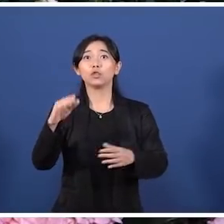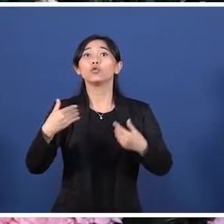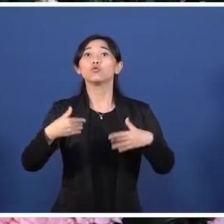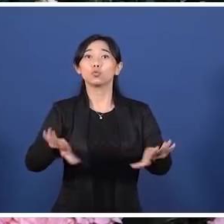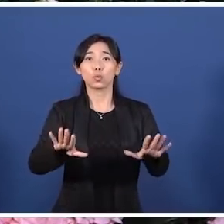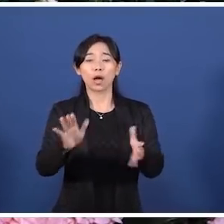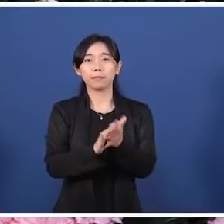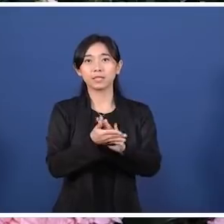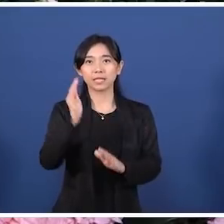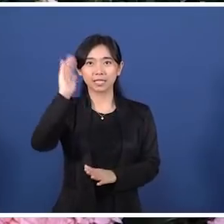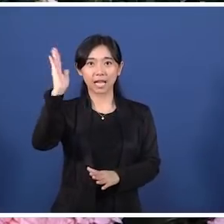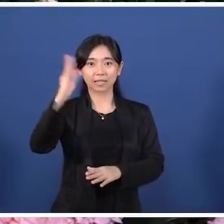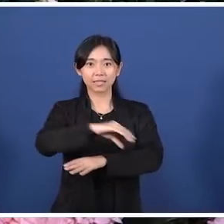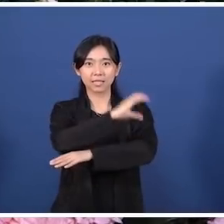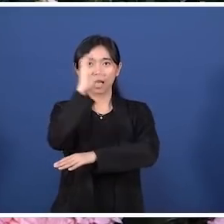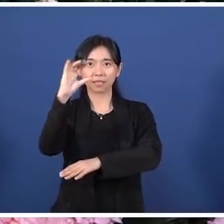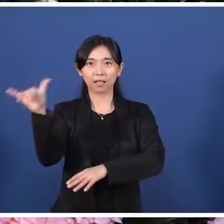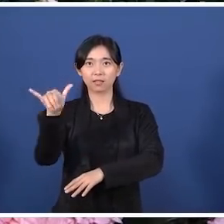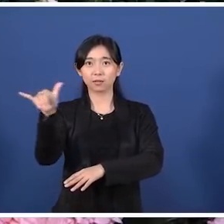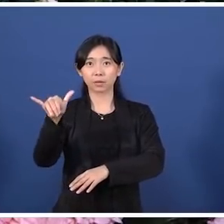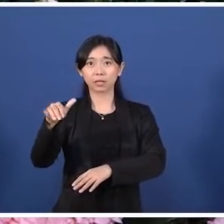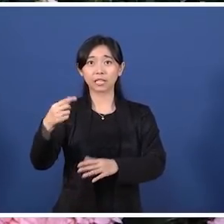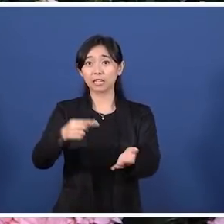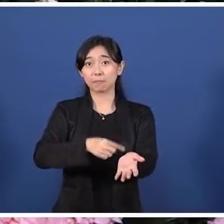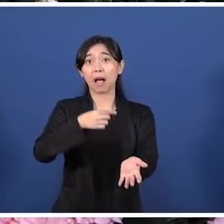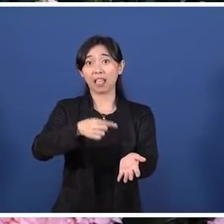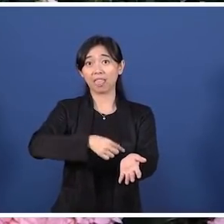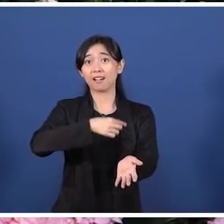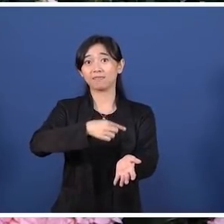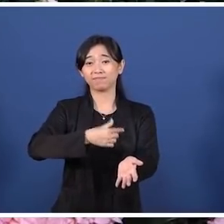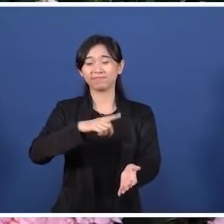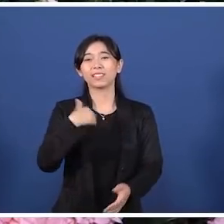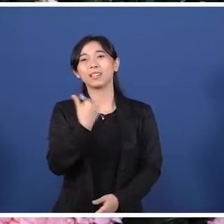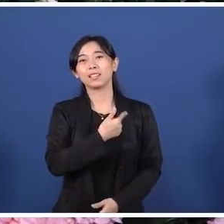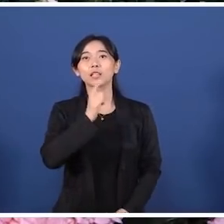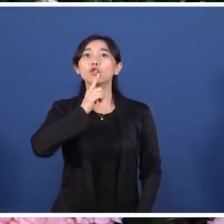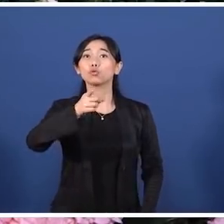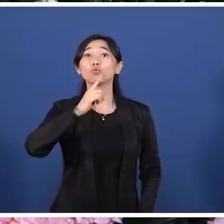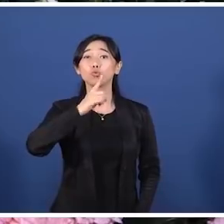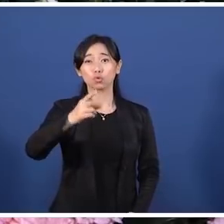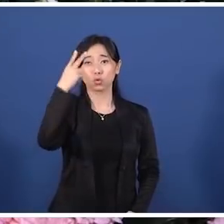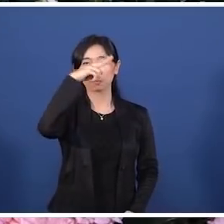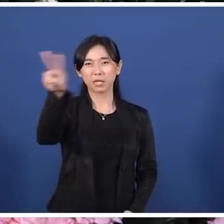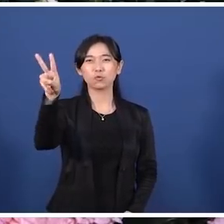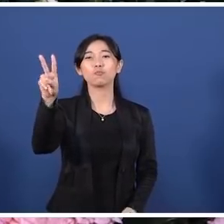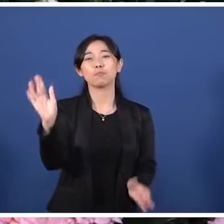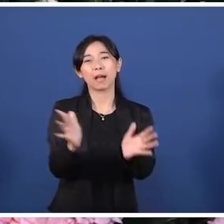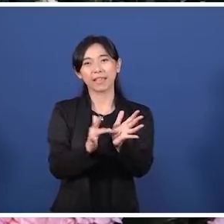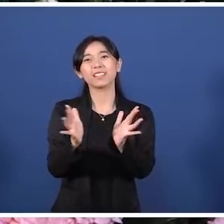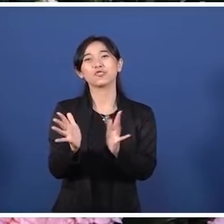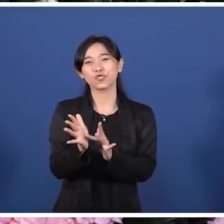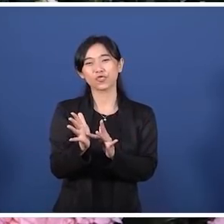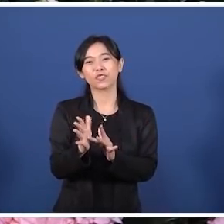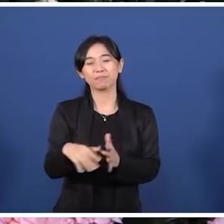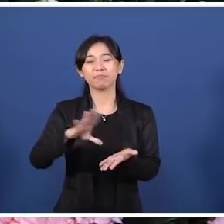itu seperti para gembala? Dan seperti para gembala, kita memang betul-betul mencoba menemui Yesus itu. Mencoba untuk belajar